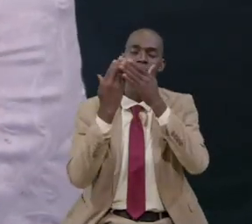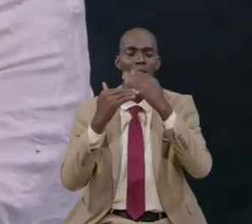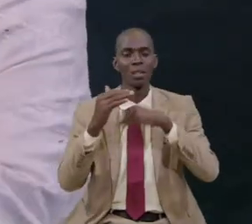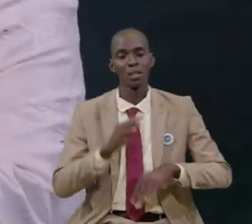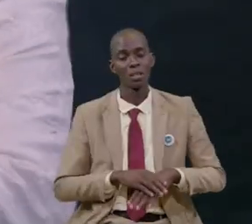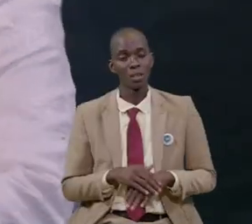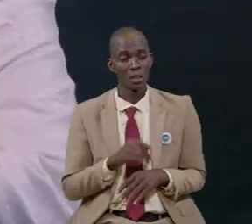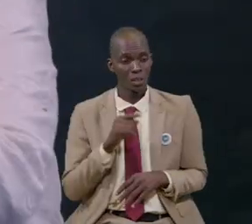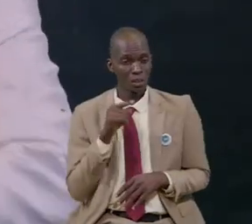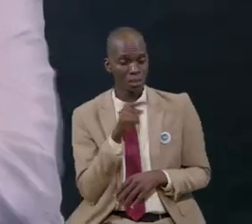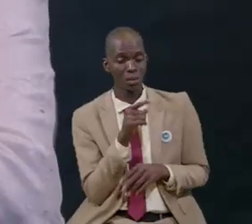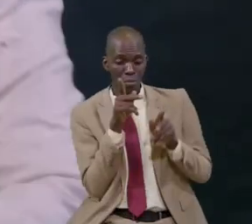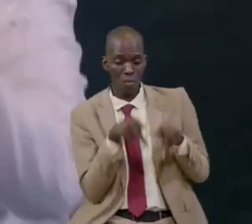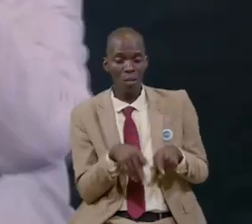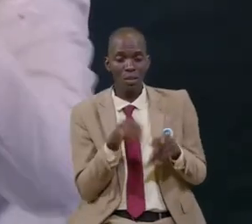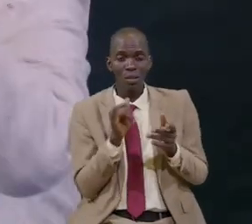Et celui